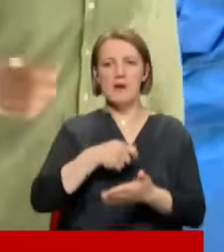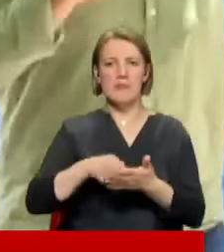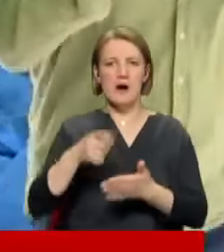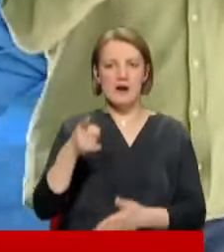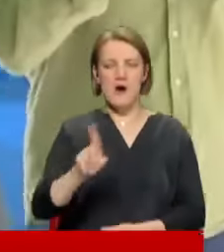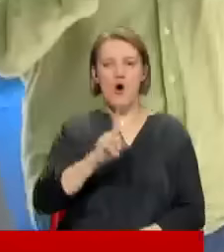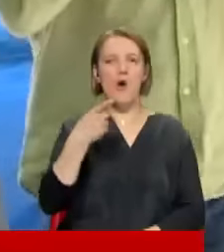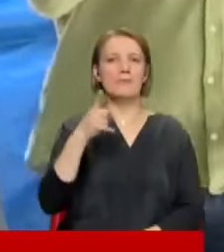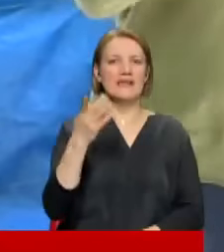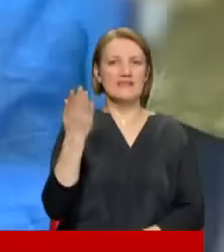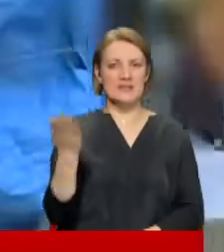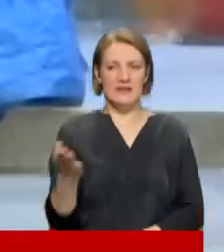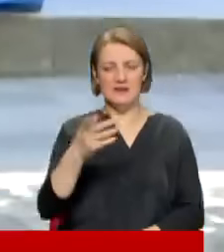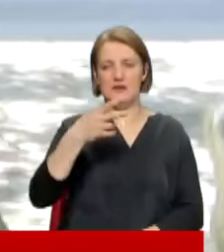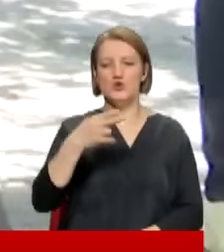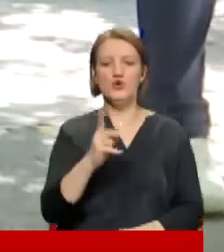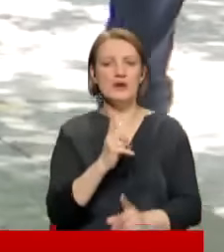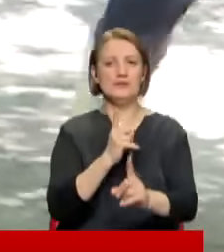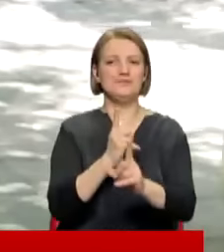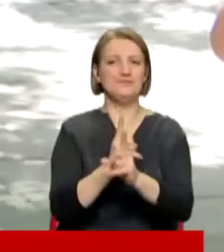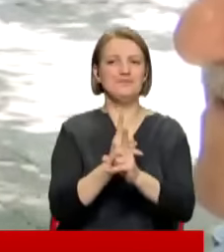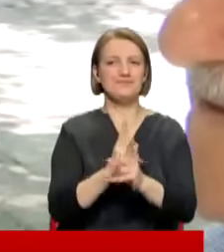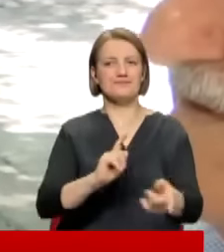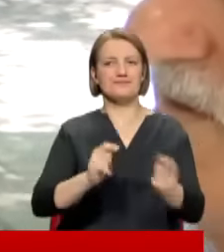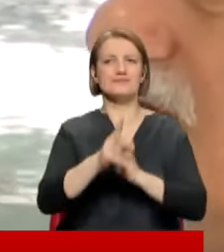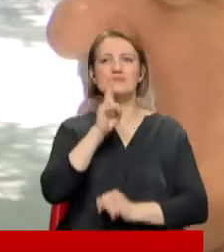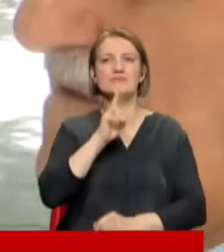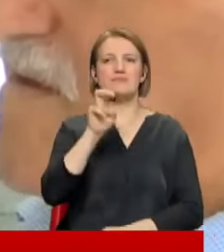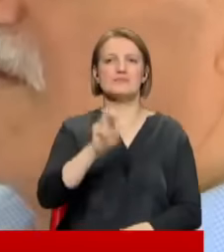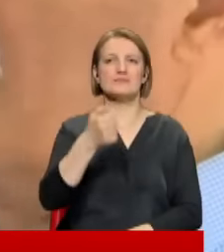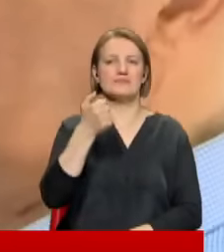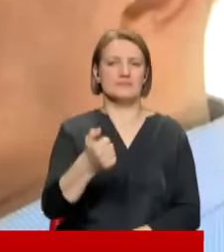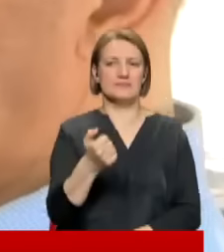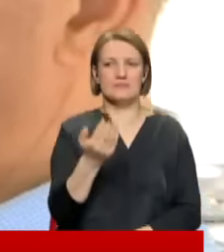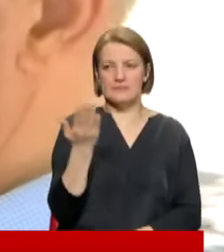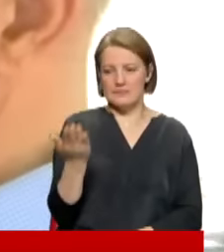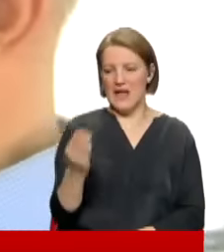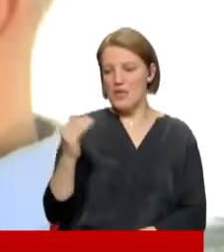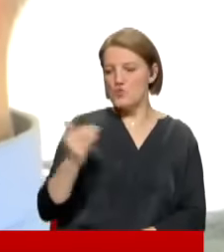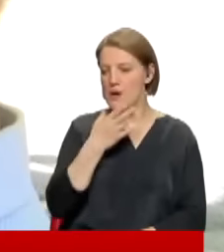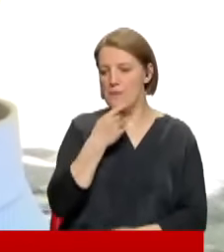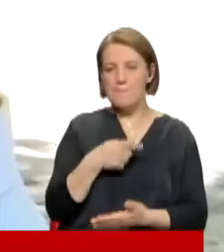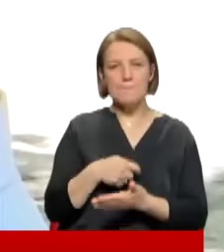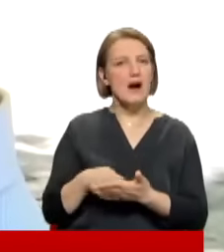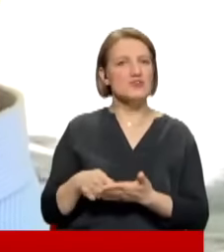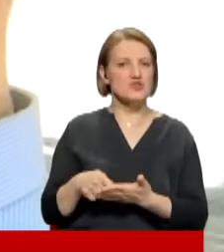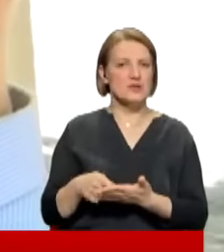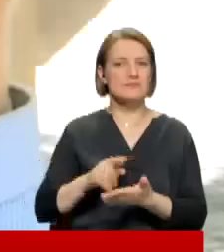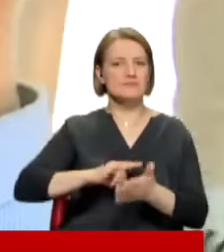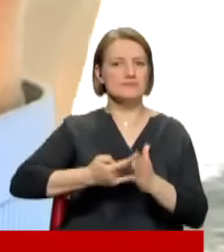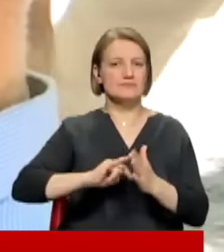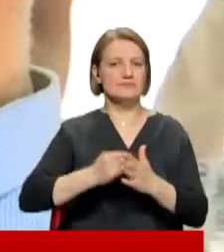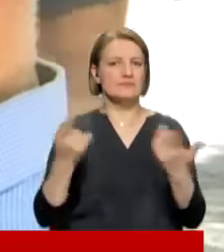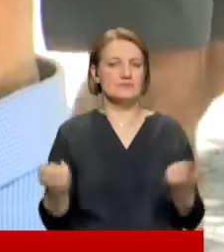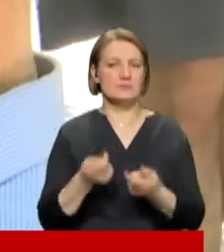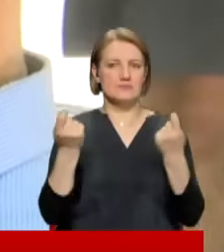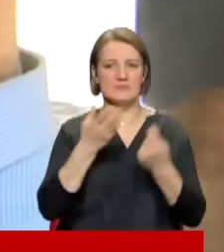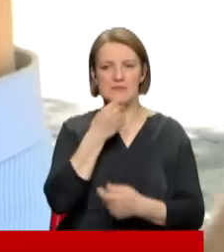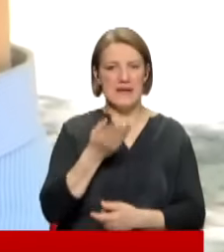maaşı 10 bin lira, euro karşılığı ise 286. İşte en düşük emekli maaşıyla geçinmeye